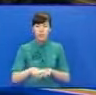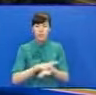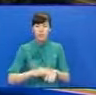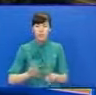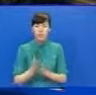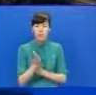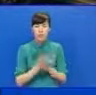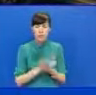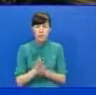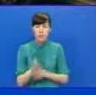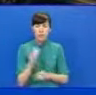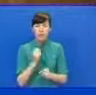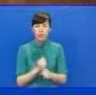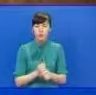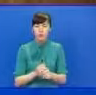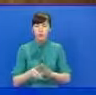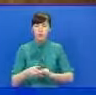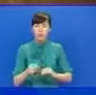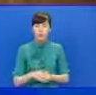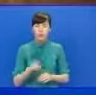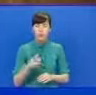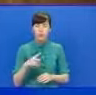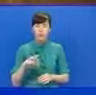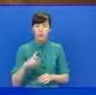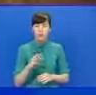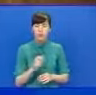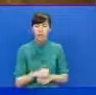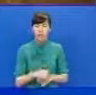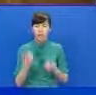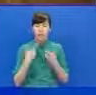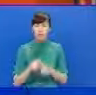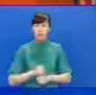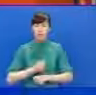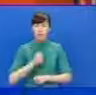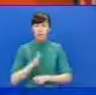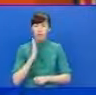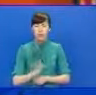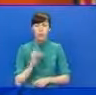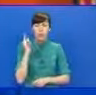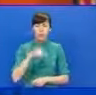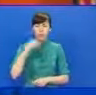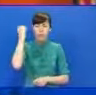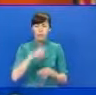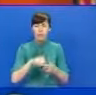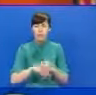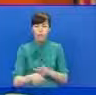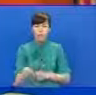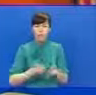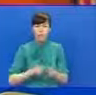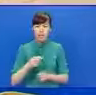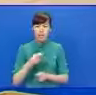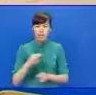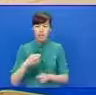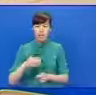қызмет істеуге шақырам. Ал Кулгиновтер отбасы үшін темірдей тәртіп маңызды. Ұзақ жыл ішкі істер саласында қызмет атқарған Сидір